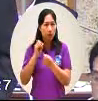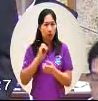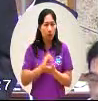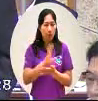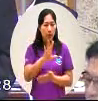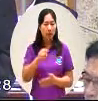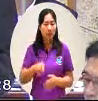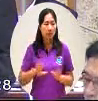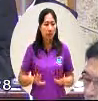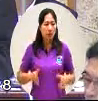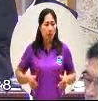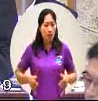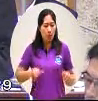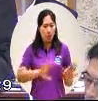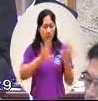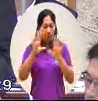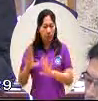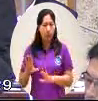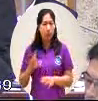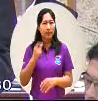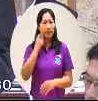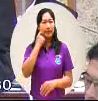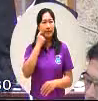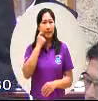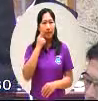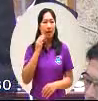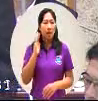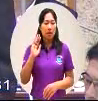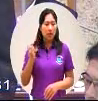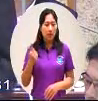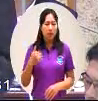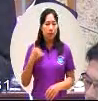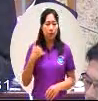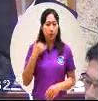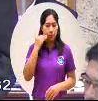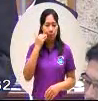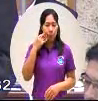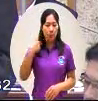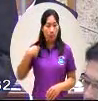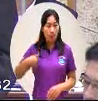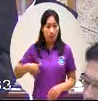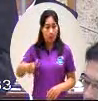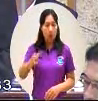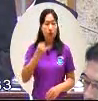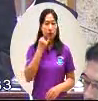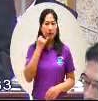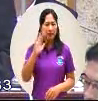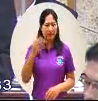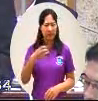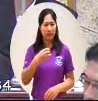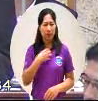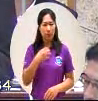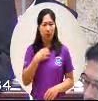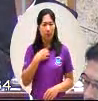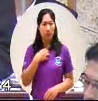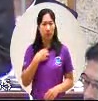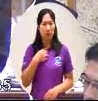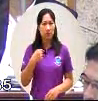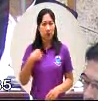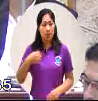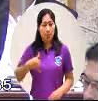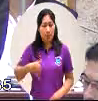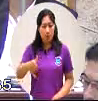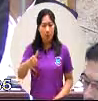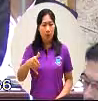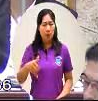不允许，如果我们要进去，他也没意见。但是我们是觉得他前提是说很危险，他叫我们进去哈，所以我们是希望